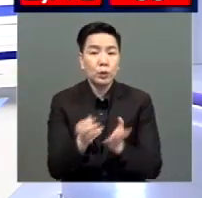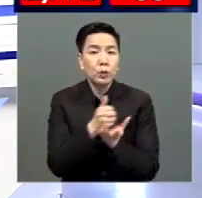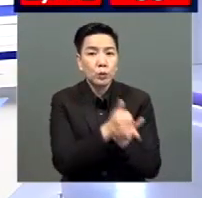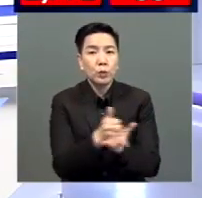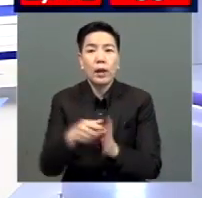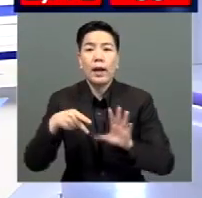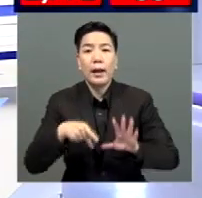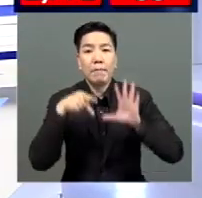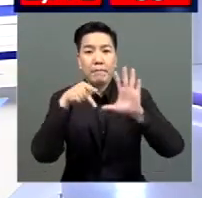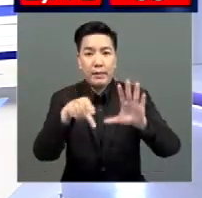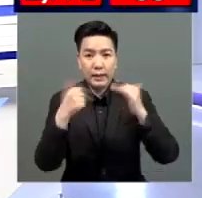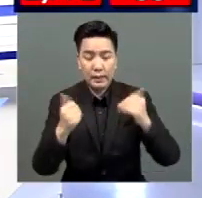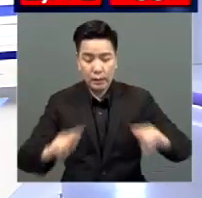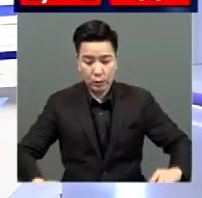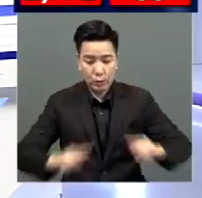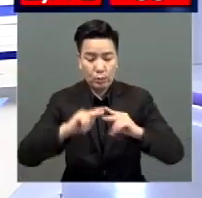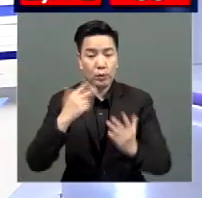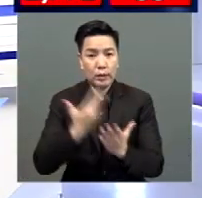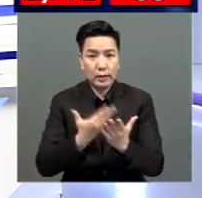ผมขอดูมาตรการในการเยียวยา 5,000